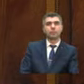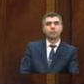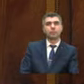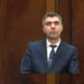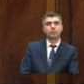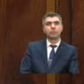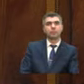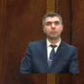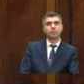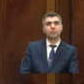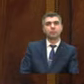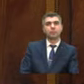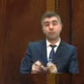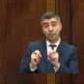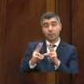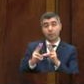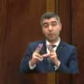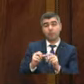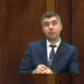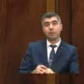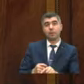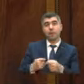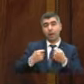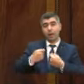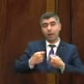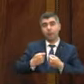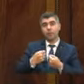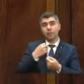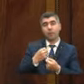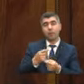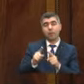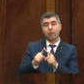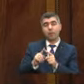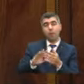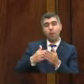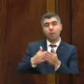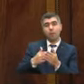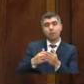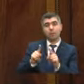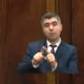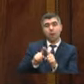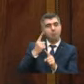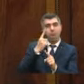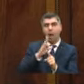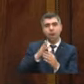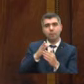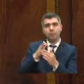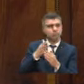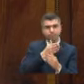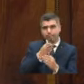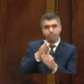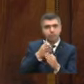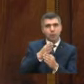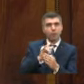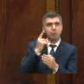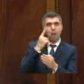فعلا قلت السيد الرئيس قلت بأن أمسينا تائهين ضائعين، فعلا لأن